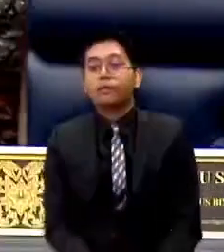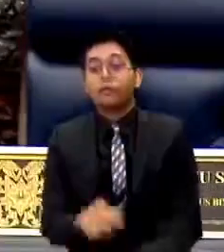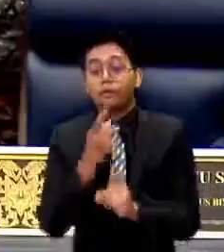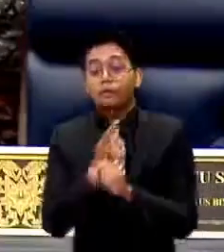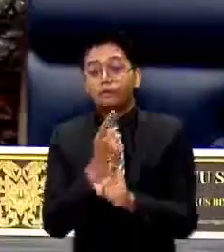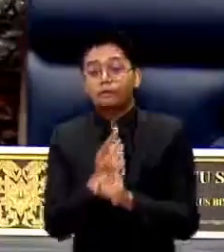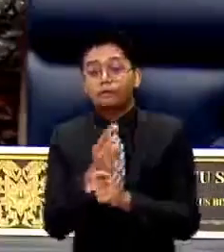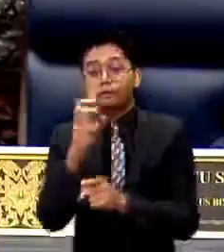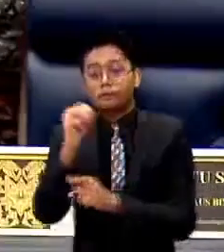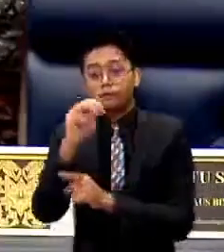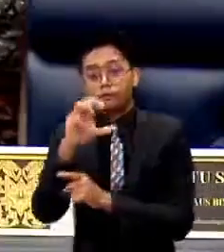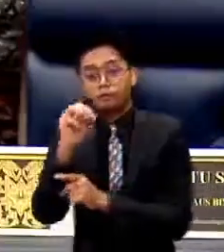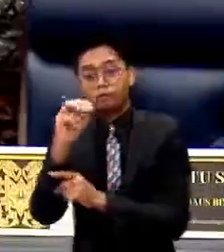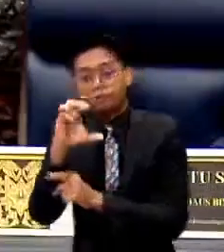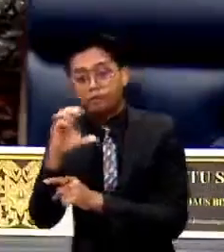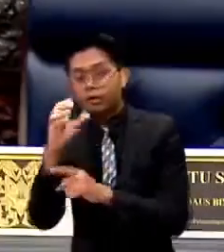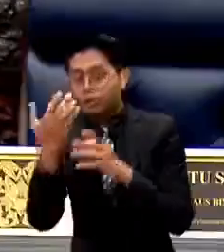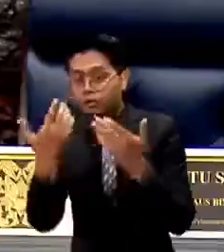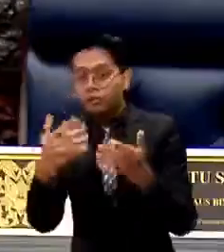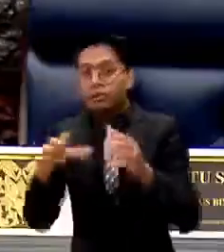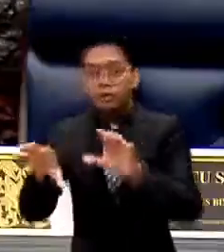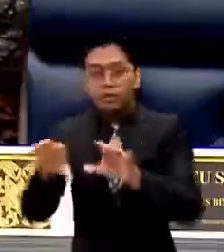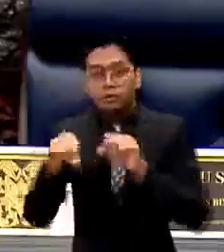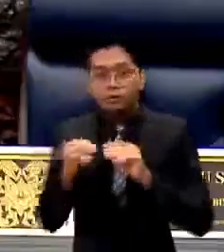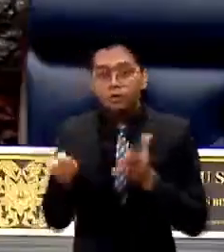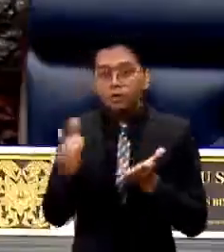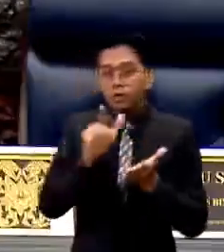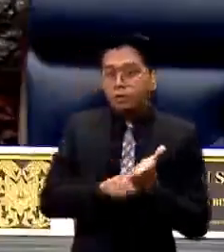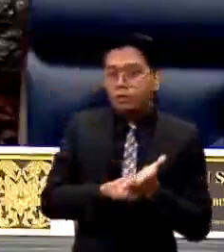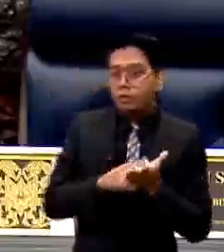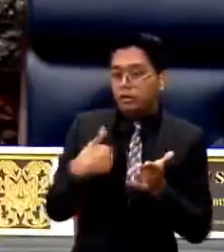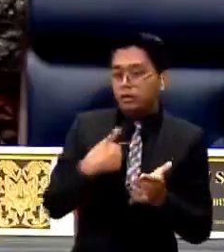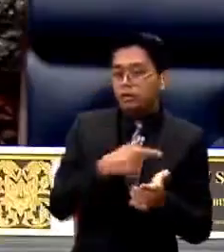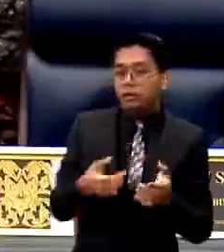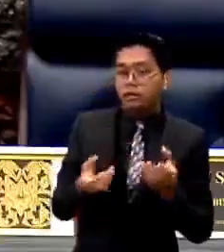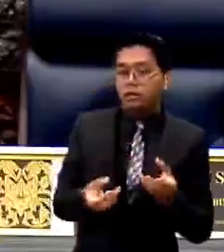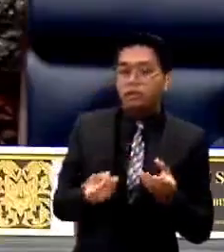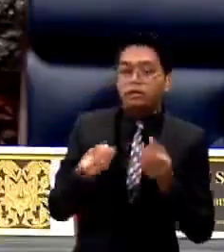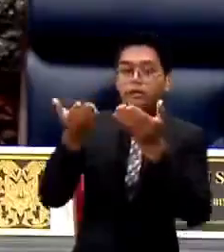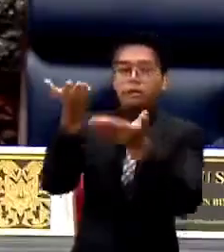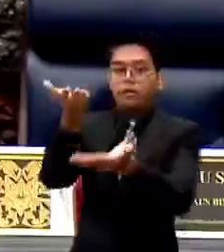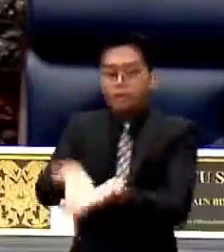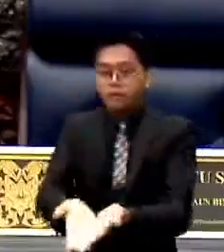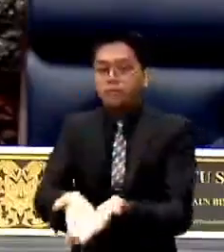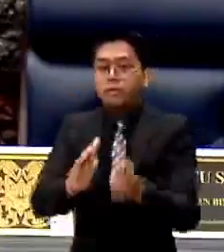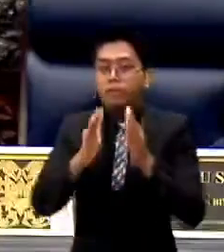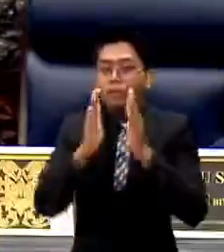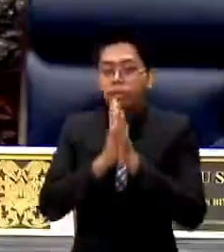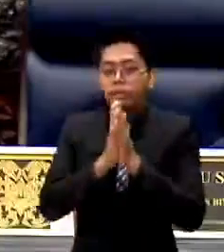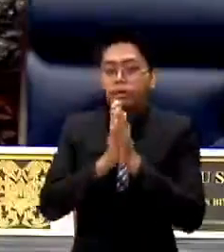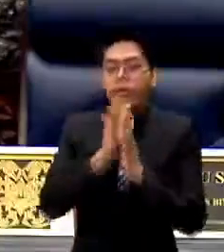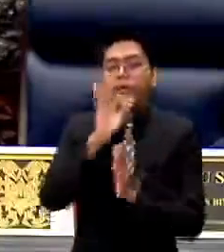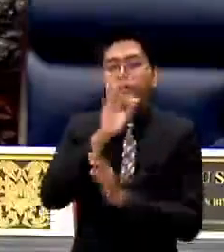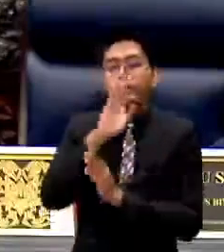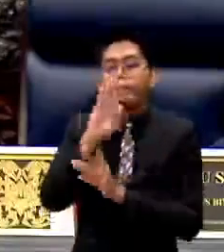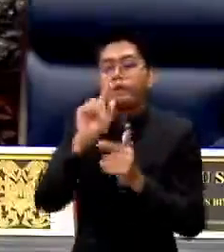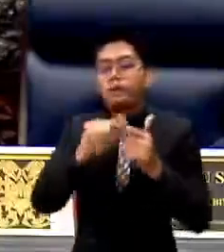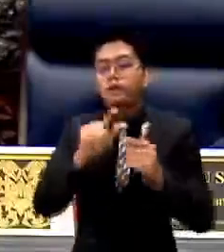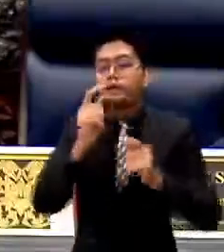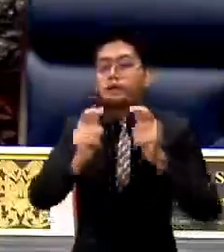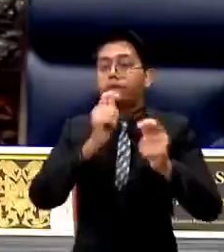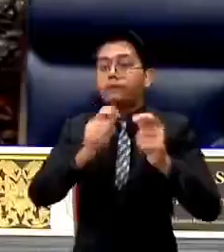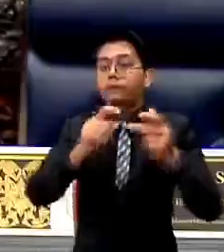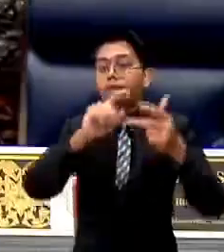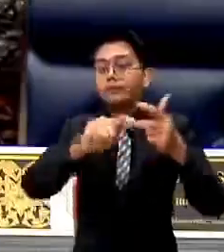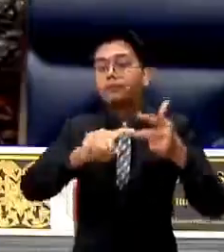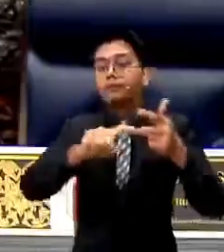mcmc apabila kami terima laporan kami akan Kemukakan permintaan kepada Facebook kepada tiktok